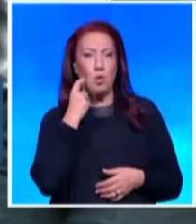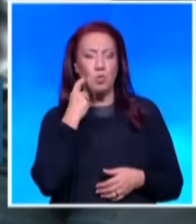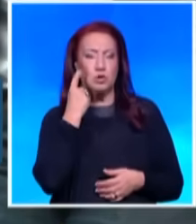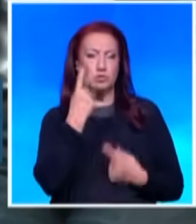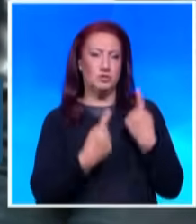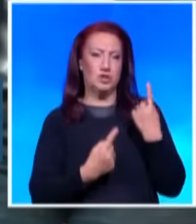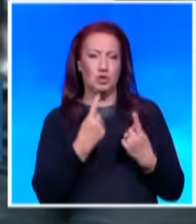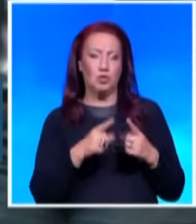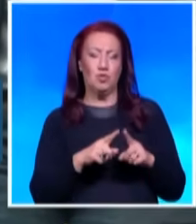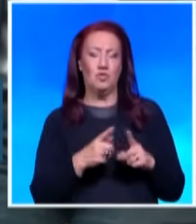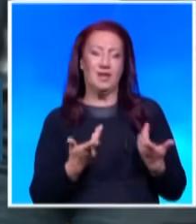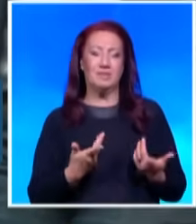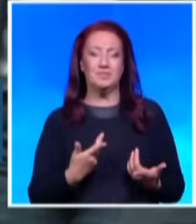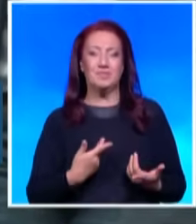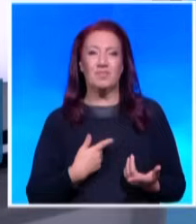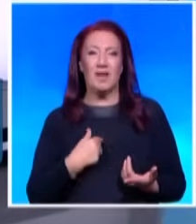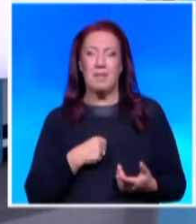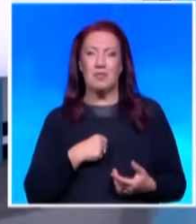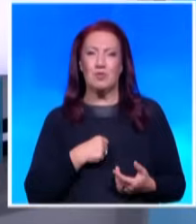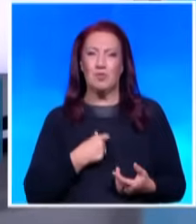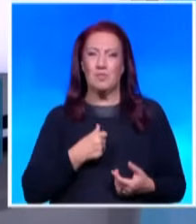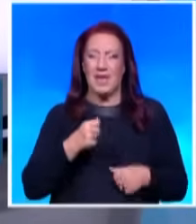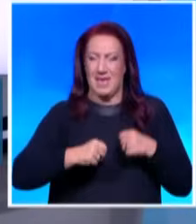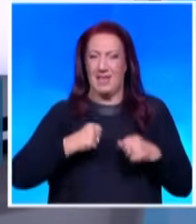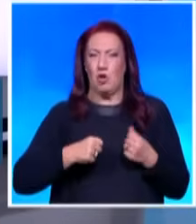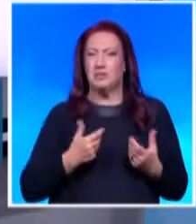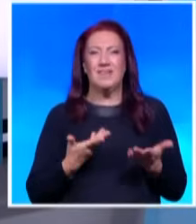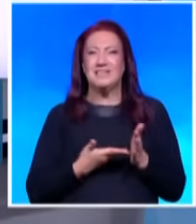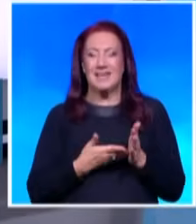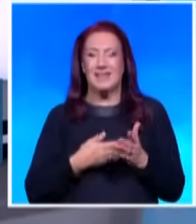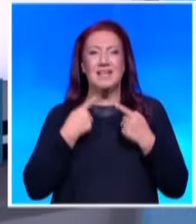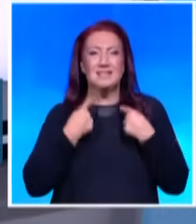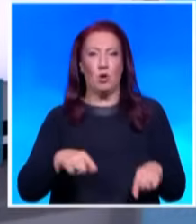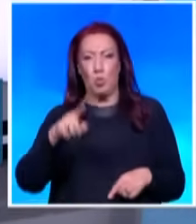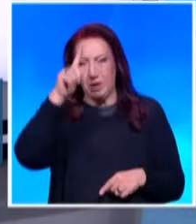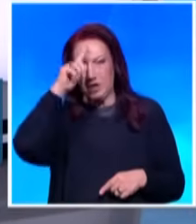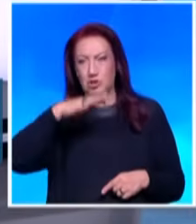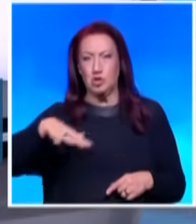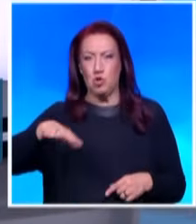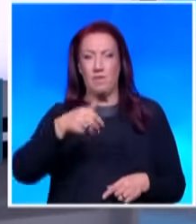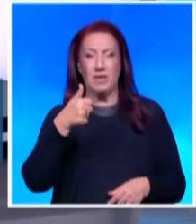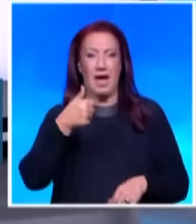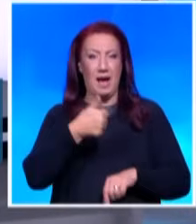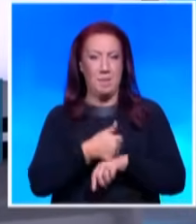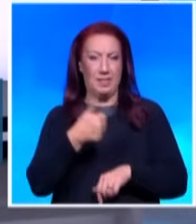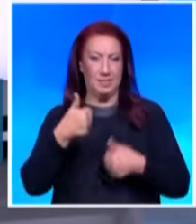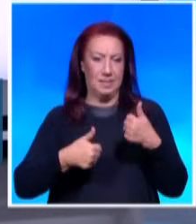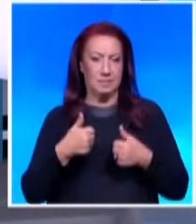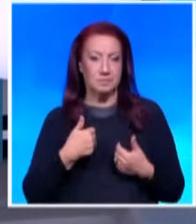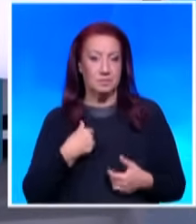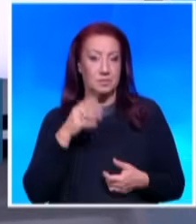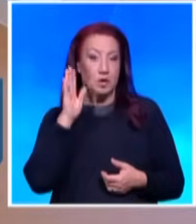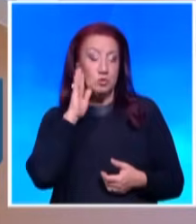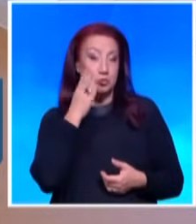му е засегнато от загубата в София. Аз чувам напоследък, че Бойко Борисов се шегува с изборния процес, което ми е